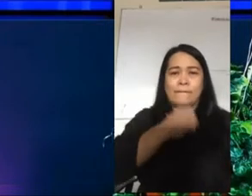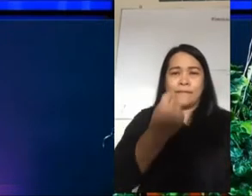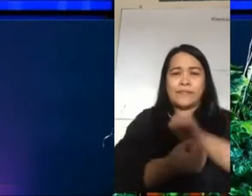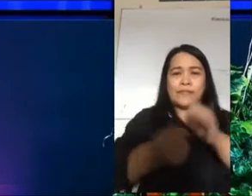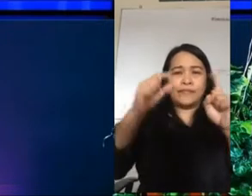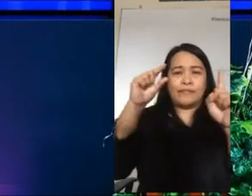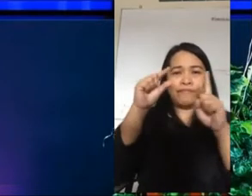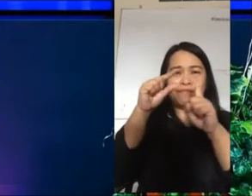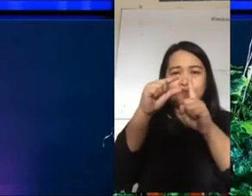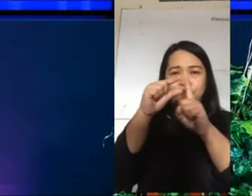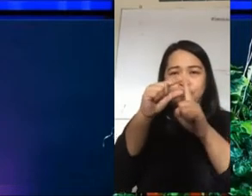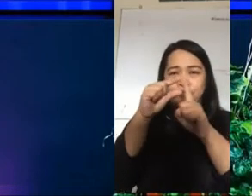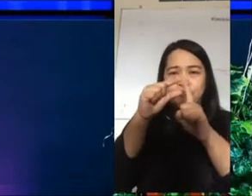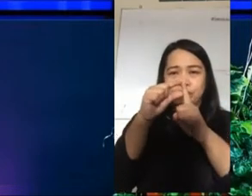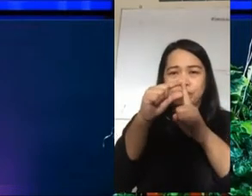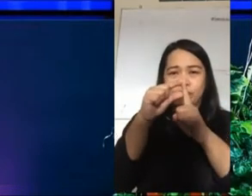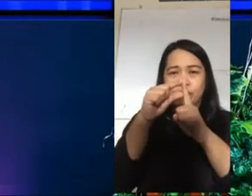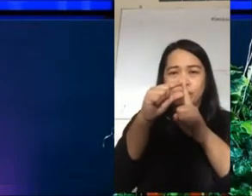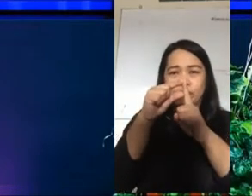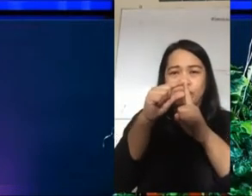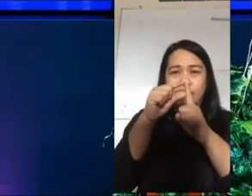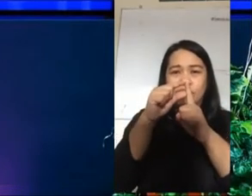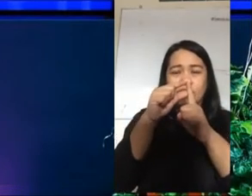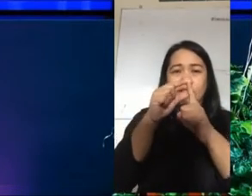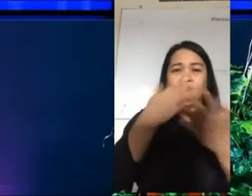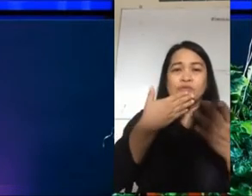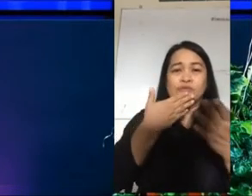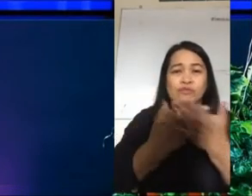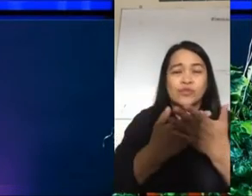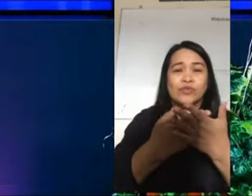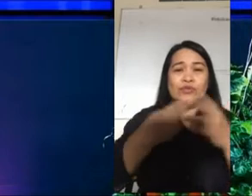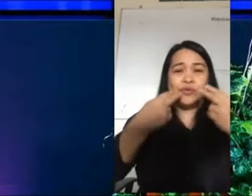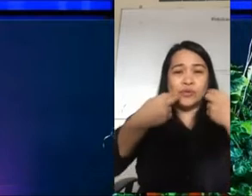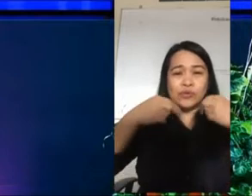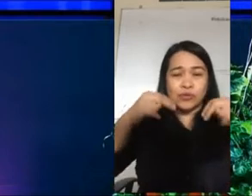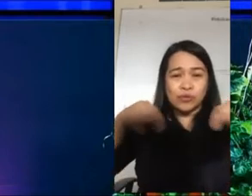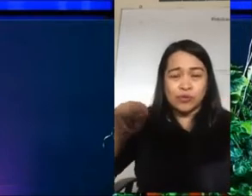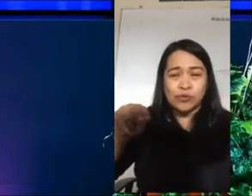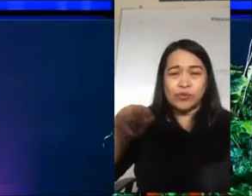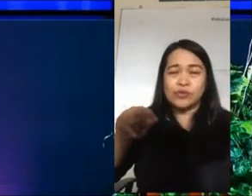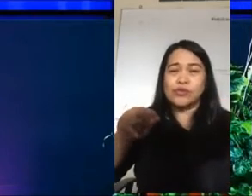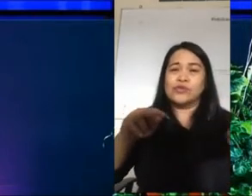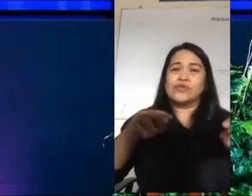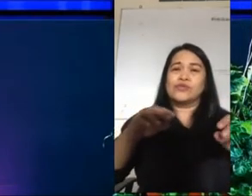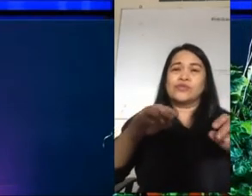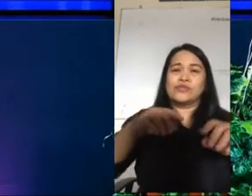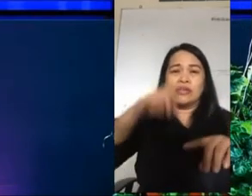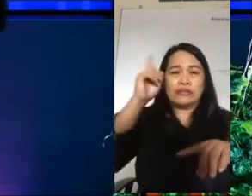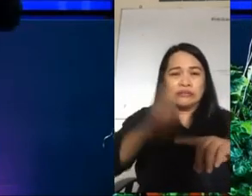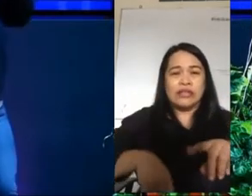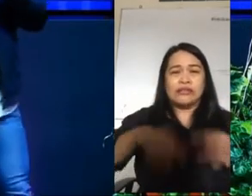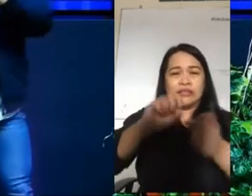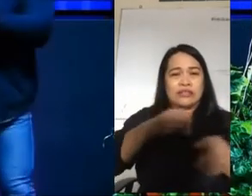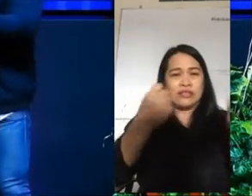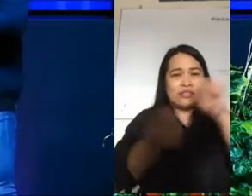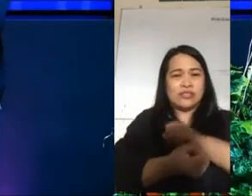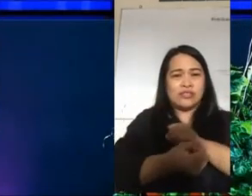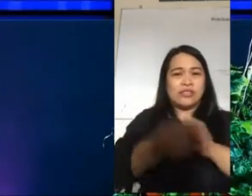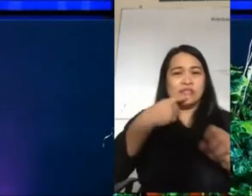atin, hindi rin nagbabago ang pangako ng Diyos. Dahil ang salita ng Diyos ay hindi